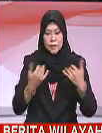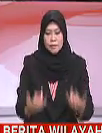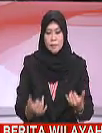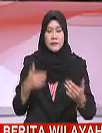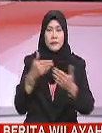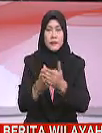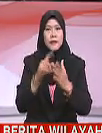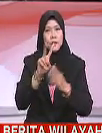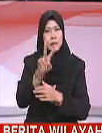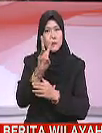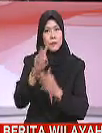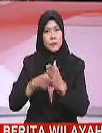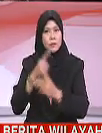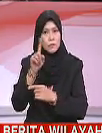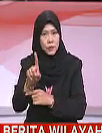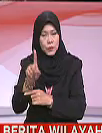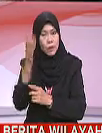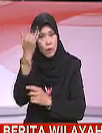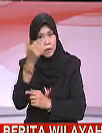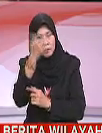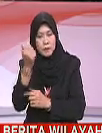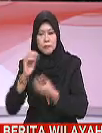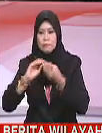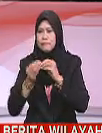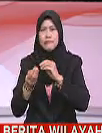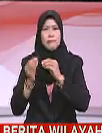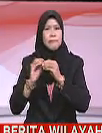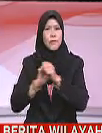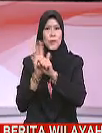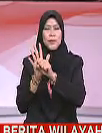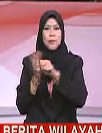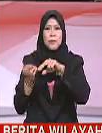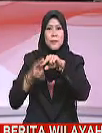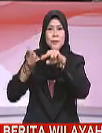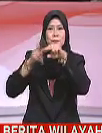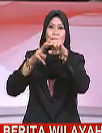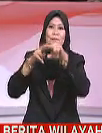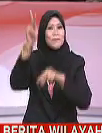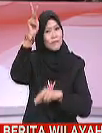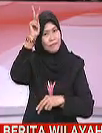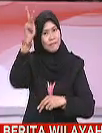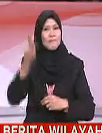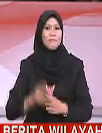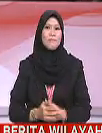hingga 26 Januari berikutan peningkatan mendadak kes positif COVID-19 di negeri ini.